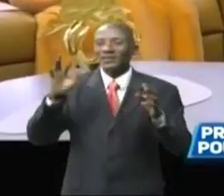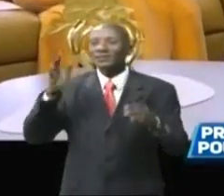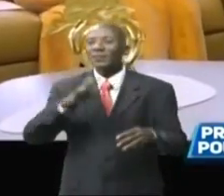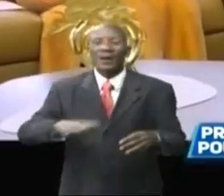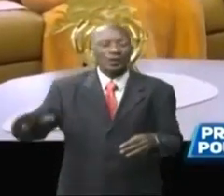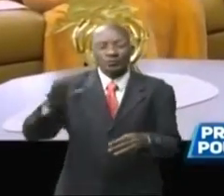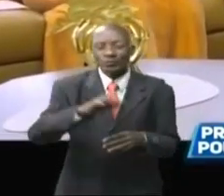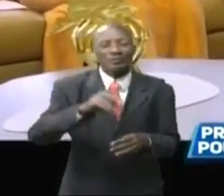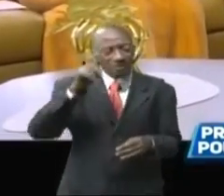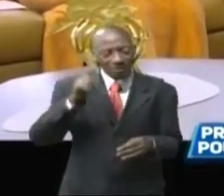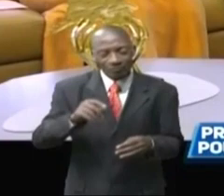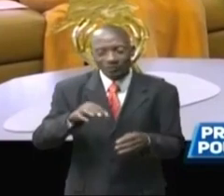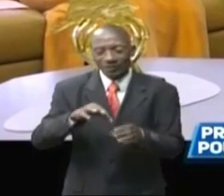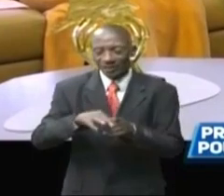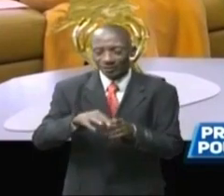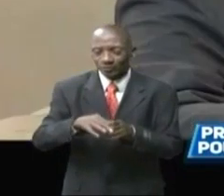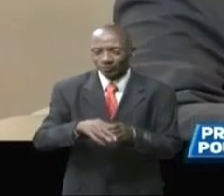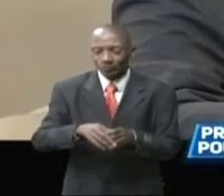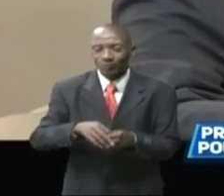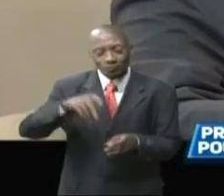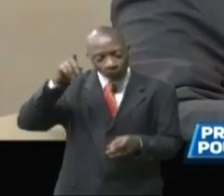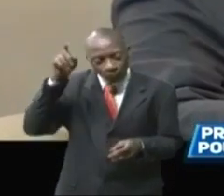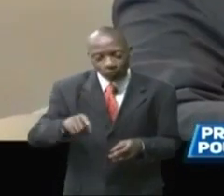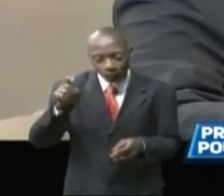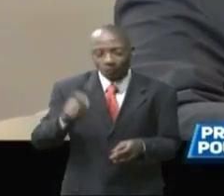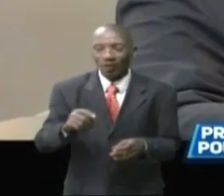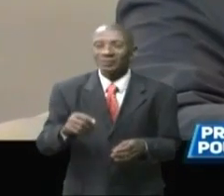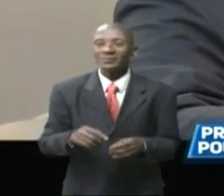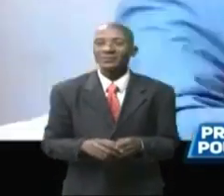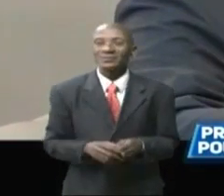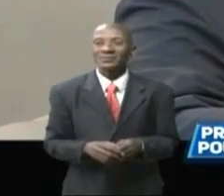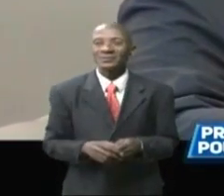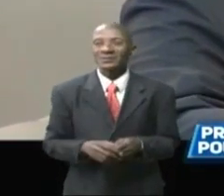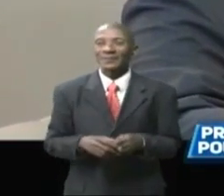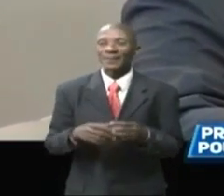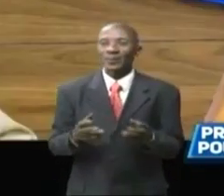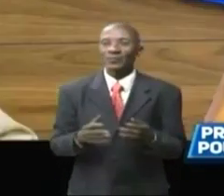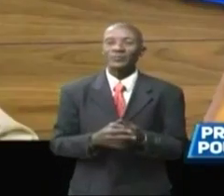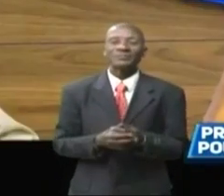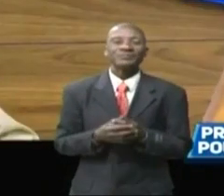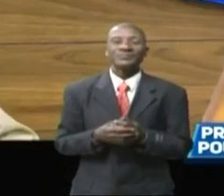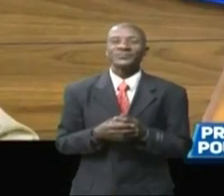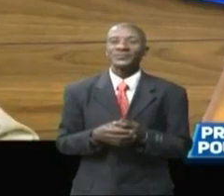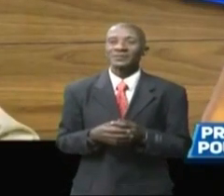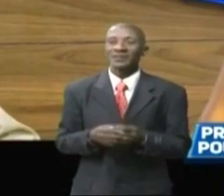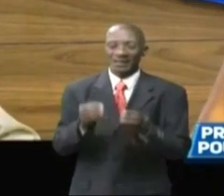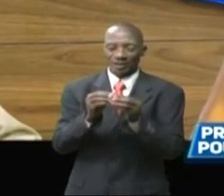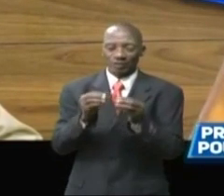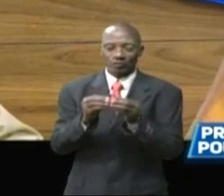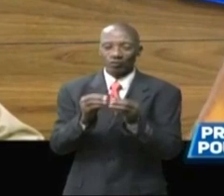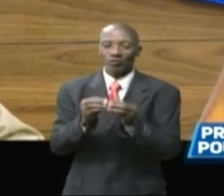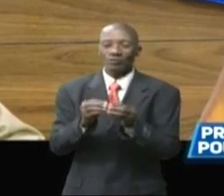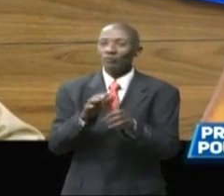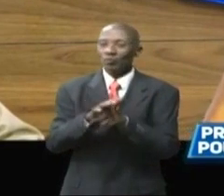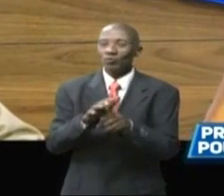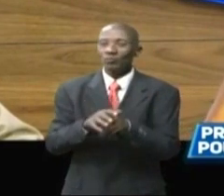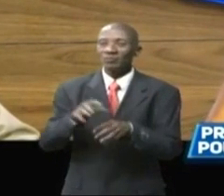l'Union africaine à laquelle la CENI est favorable pour assurer la transparence dans le déroulement des opérations. Nous aurons